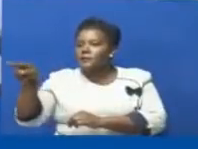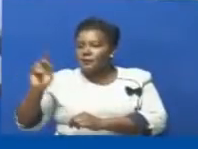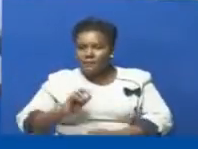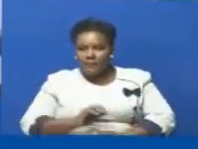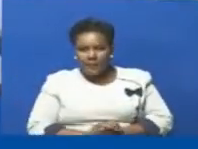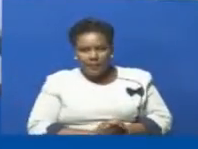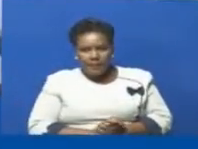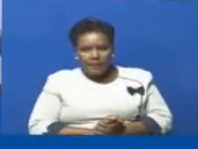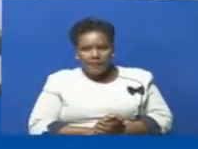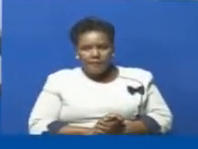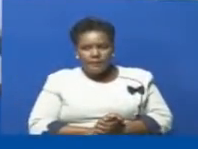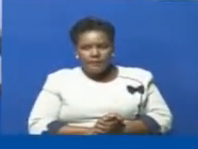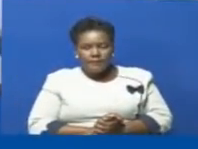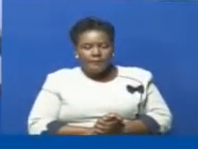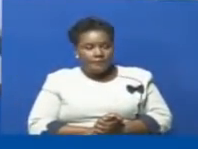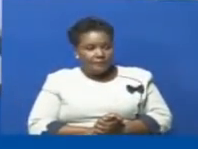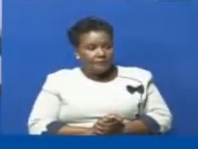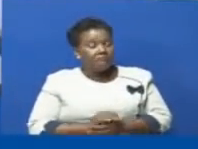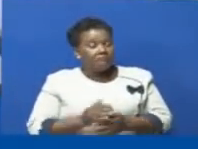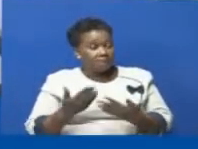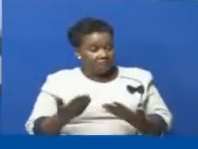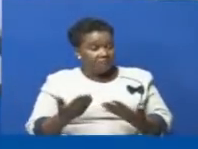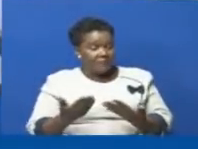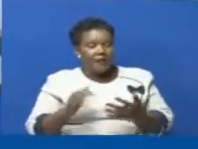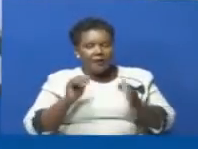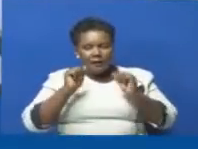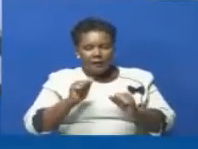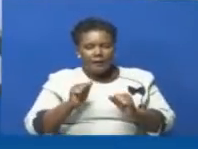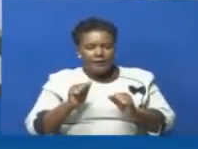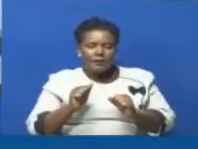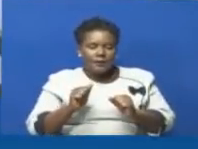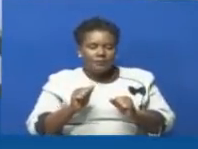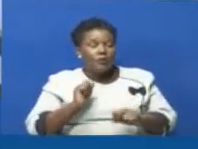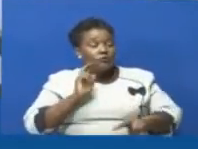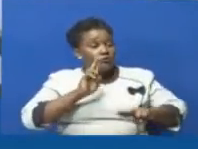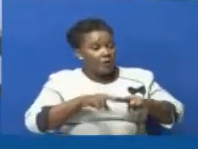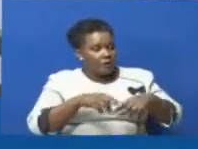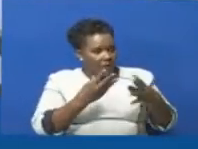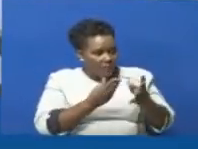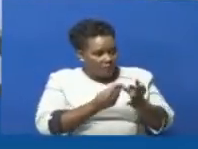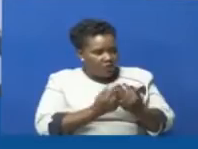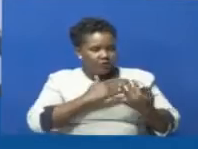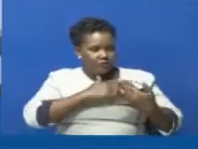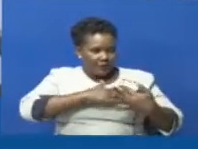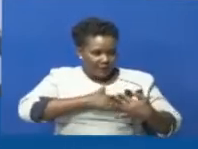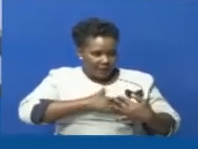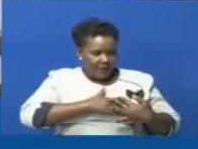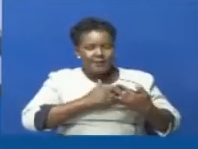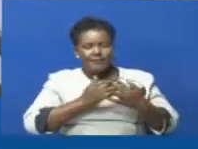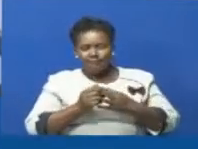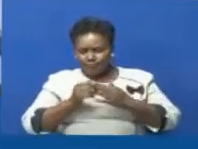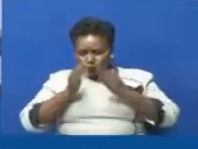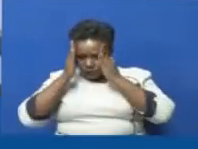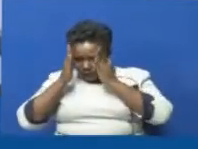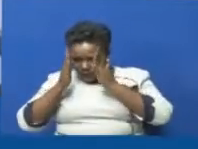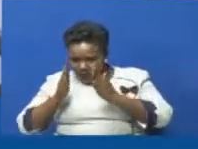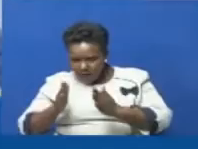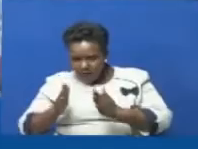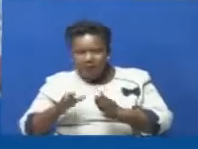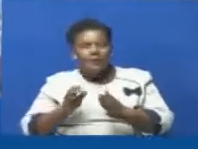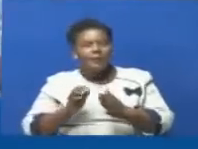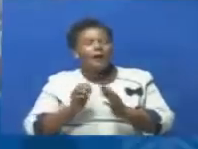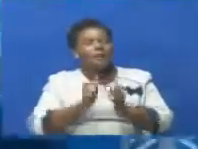Tafakuri hiyo ituwezeshe kuishi maisha ya undugu, tupendane, tuheshimiane, lakini pia